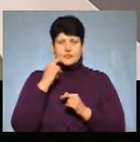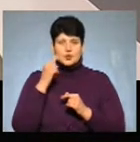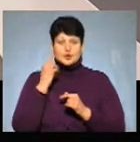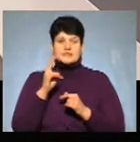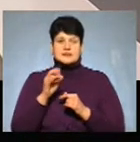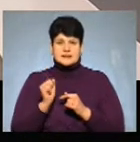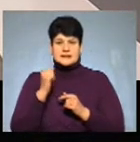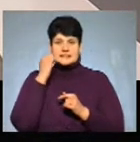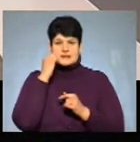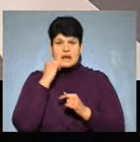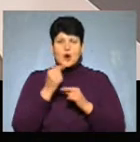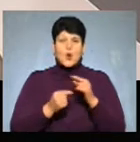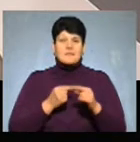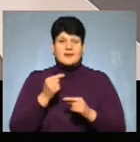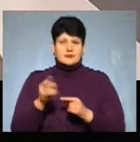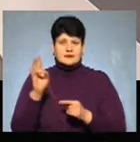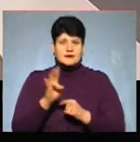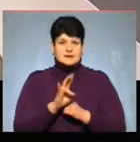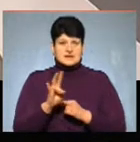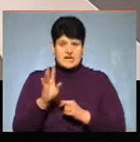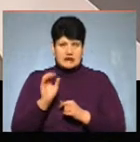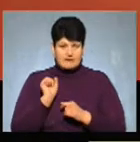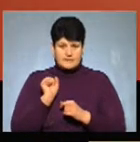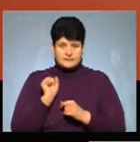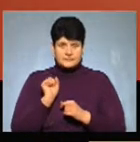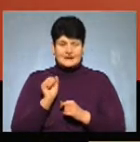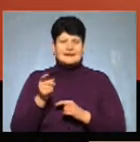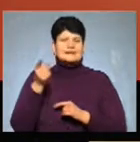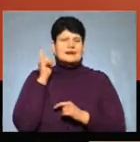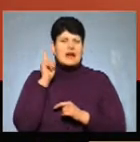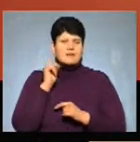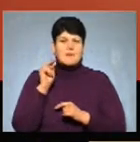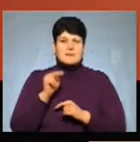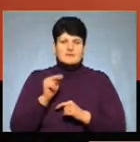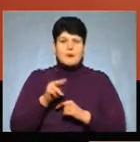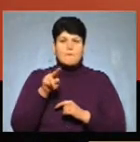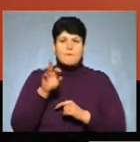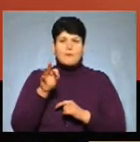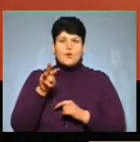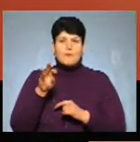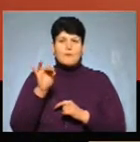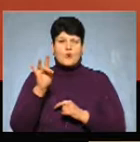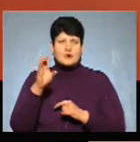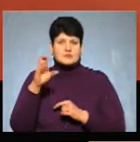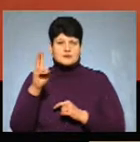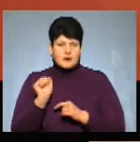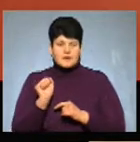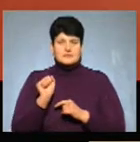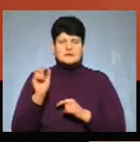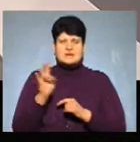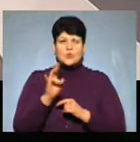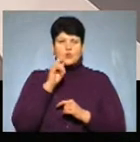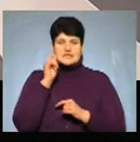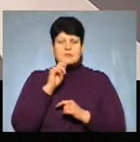Руська Російська Старообрядницька Церква, Древня Православна Поморська Церква,